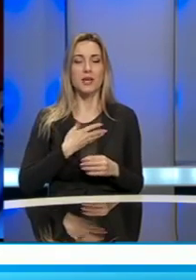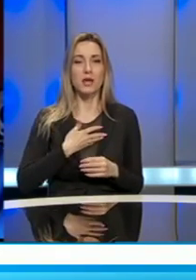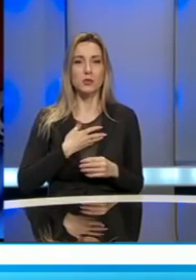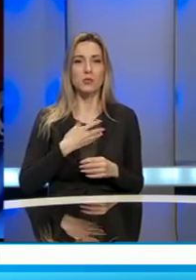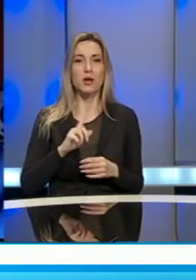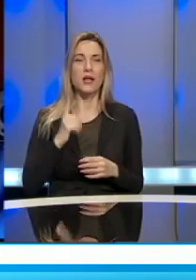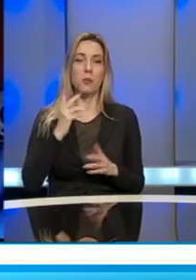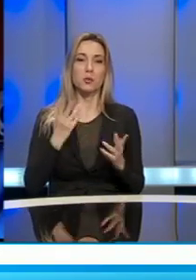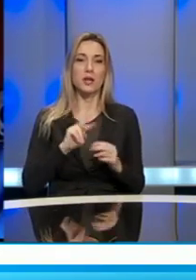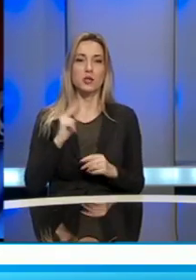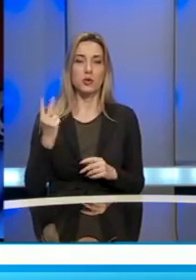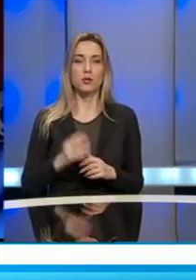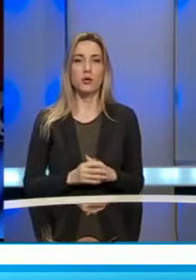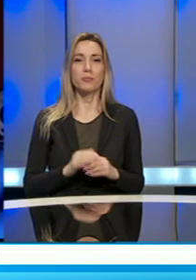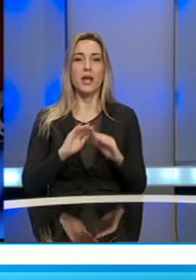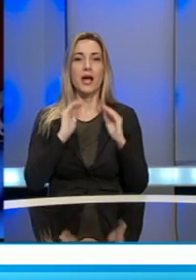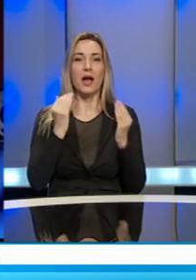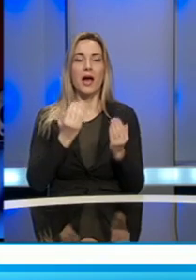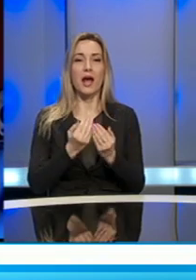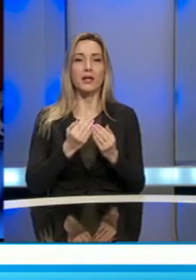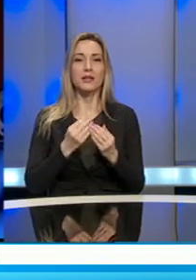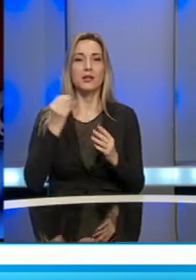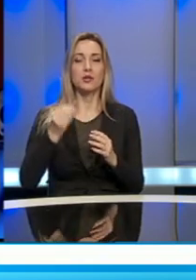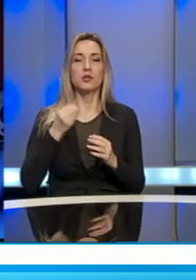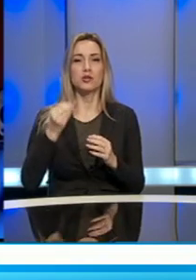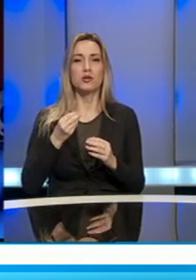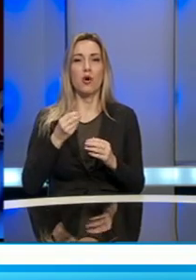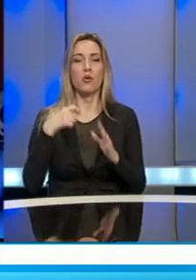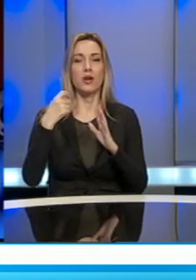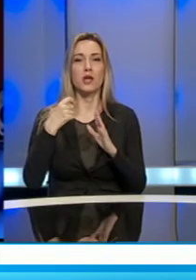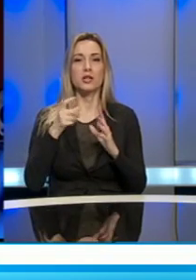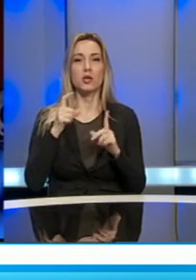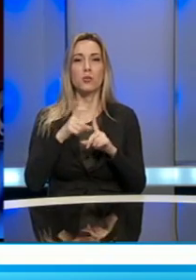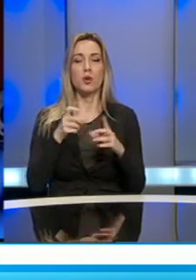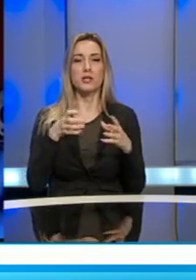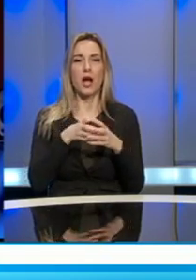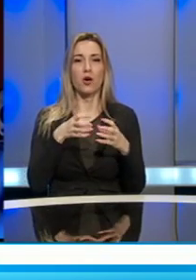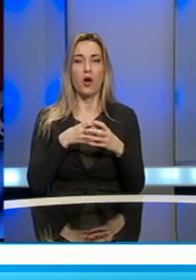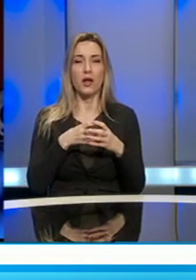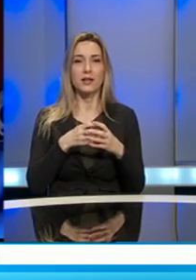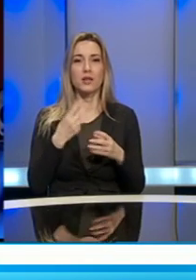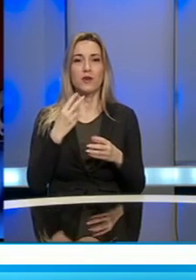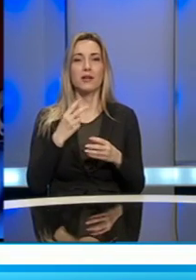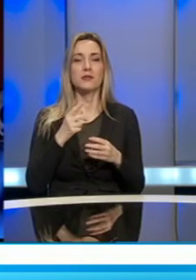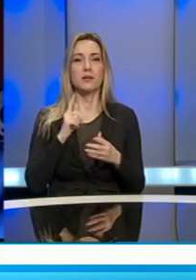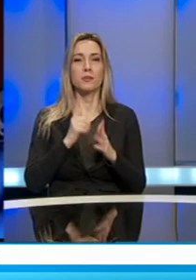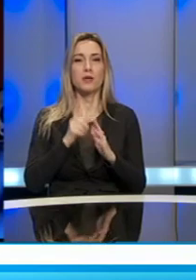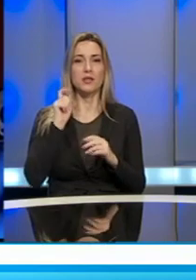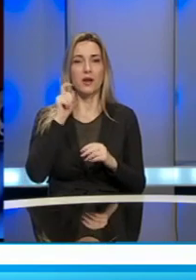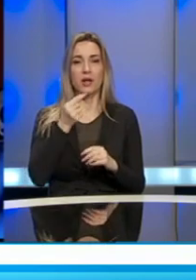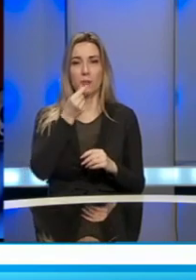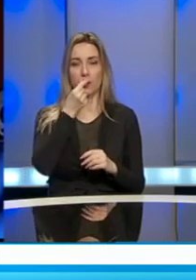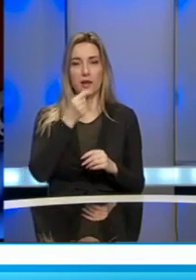ne daj Bože, nešto drugo. Karantin show u režiji Dubioze kolektiv, 20 koncertnih minuta, svakog ponedjeljka od 20